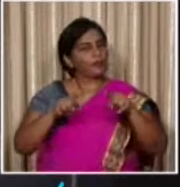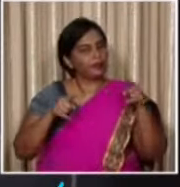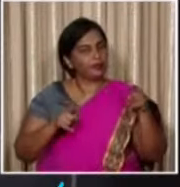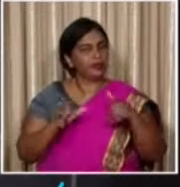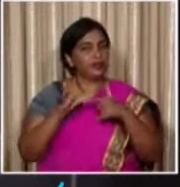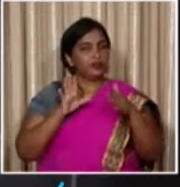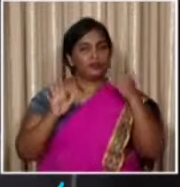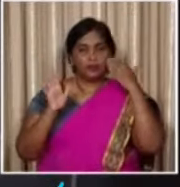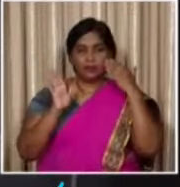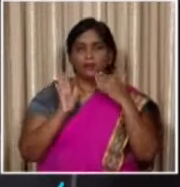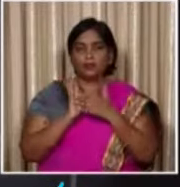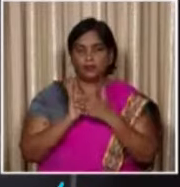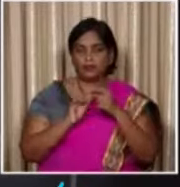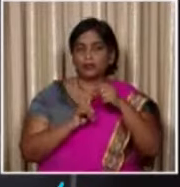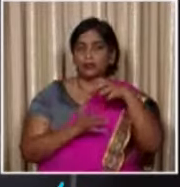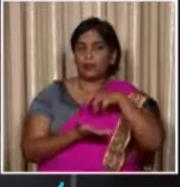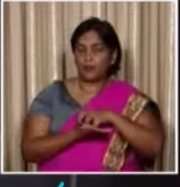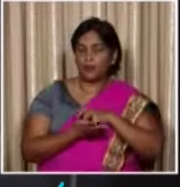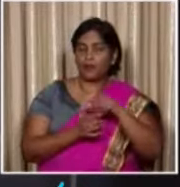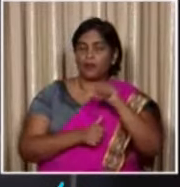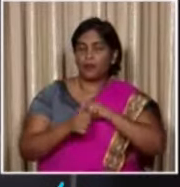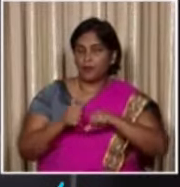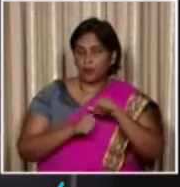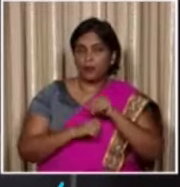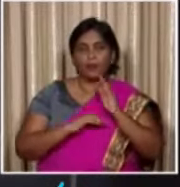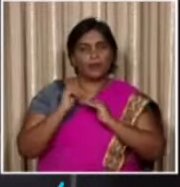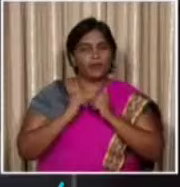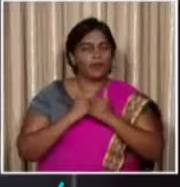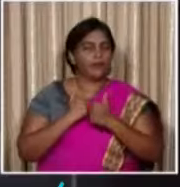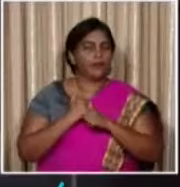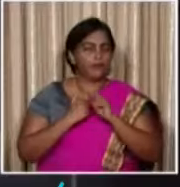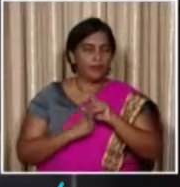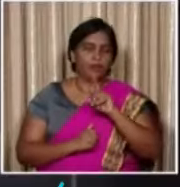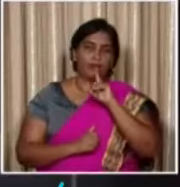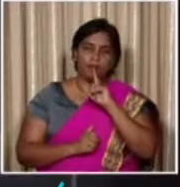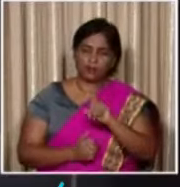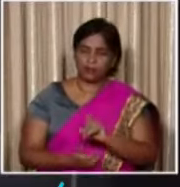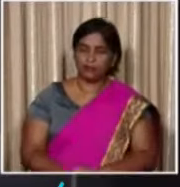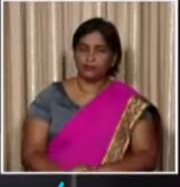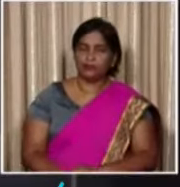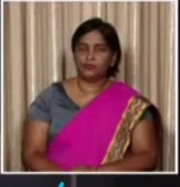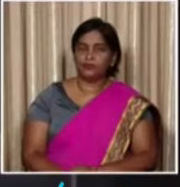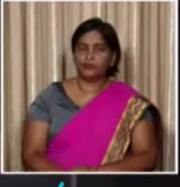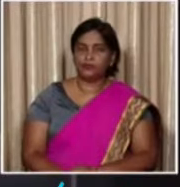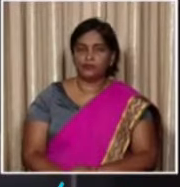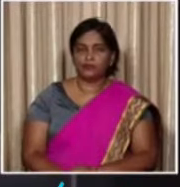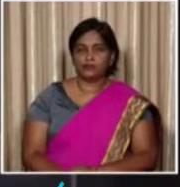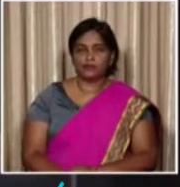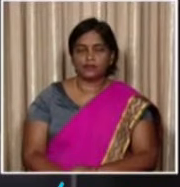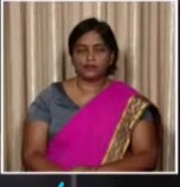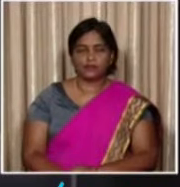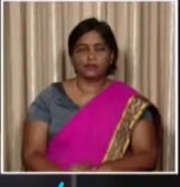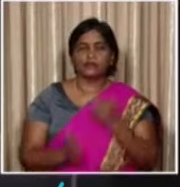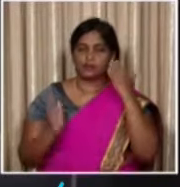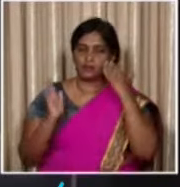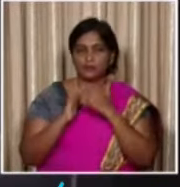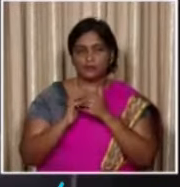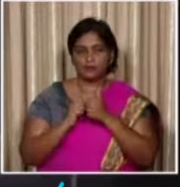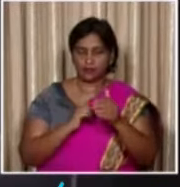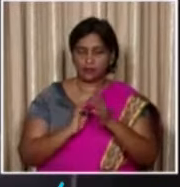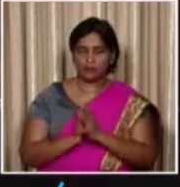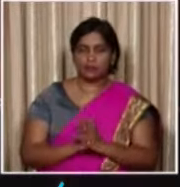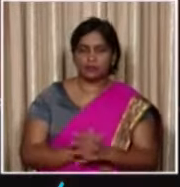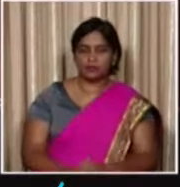සතුන් පිළිබඳව පුළුවන් නම් පළාත් පාලන ආයතන හරහා අදාළ ක්‍රමවේද සකස් කරන්න කියන ඉල්ලීමත් අපි කරනවා ඔබතුමා කියපු කාරණේ පිළිබඳව අපි අවධානය යොමු කළ කටයුතු